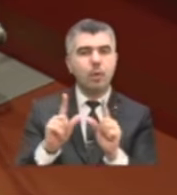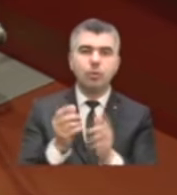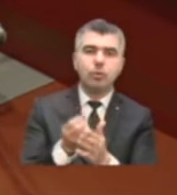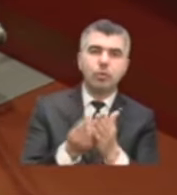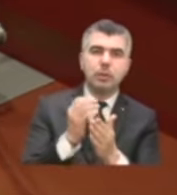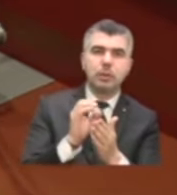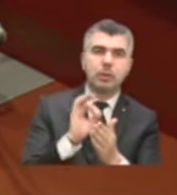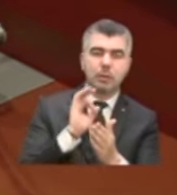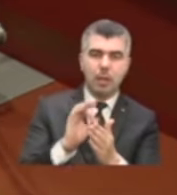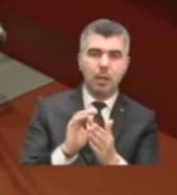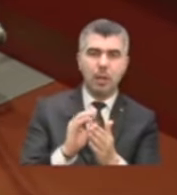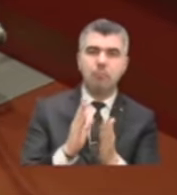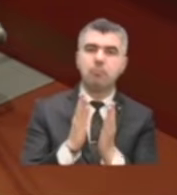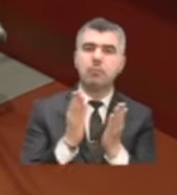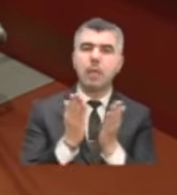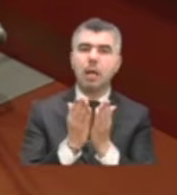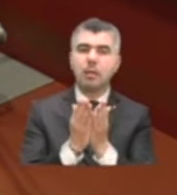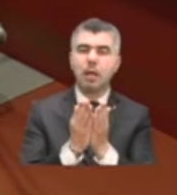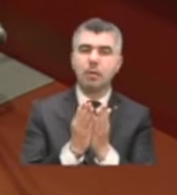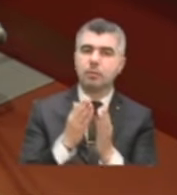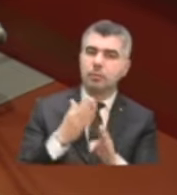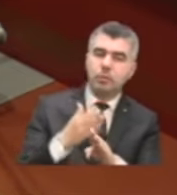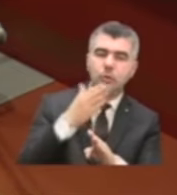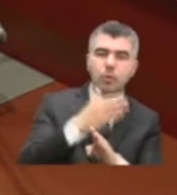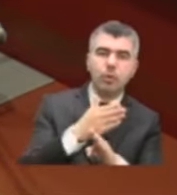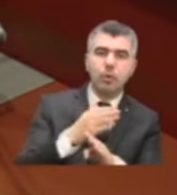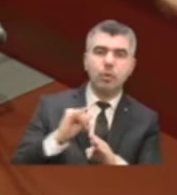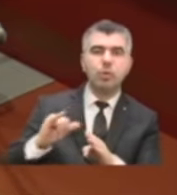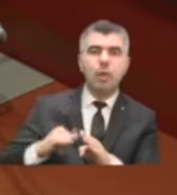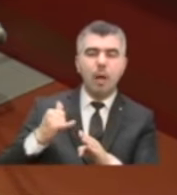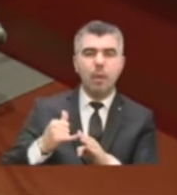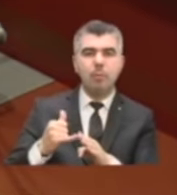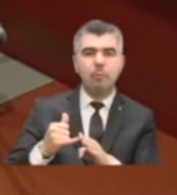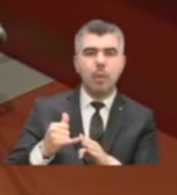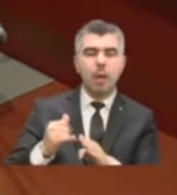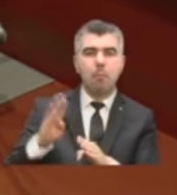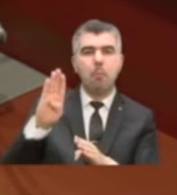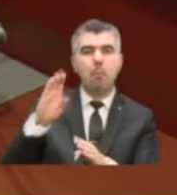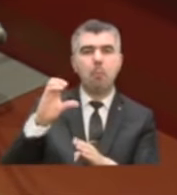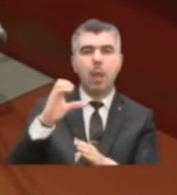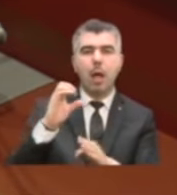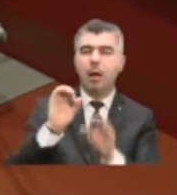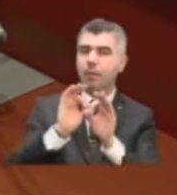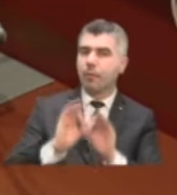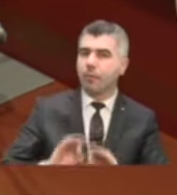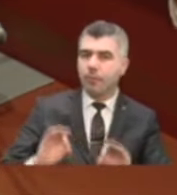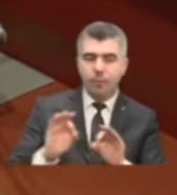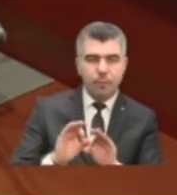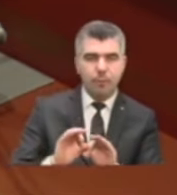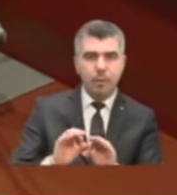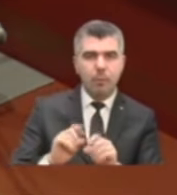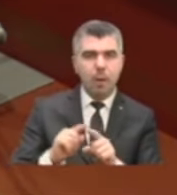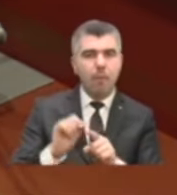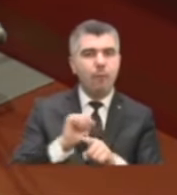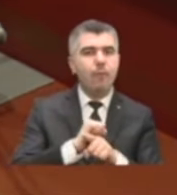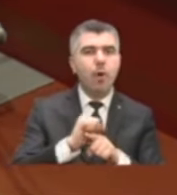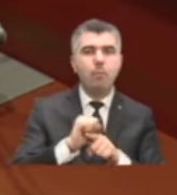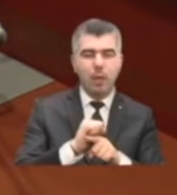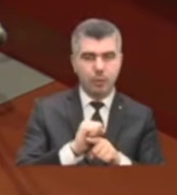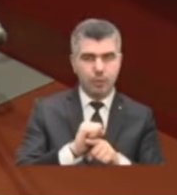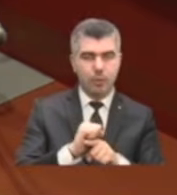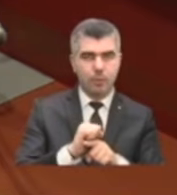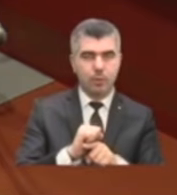درس مدرسه 13 اللي كيدخلوا ليها الشباب بدون بلا بكالوريا بلا اي حاجه، وكيديروا تكوينات في المجال ديال الكودينغ،